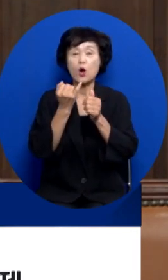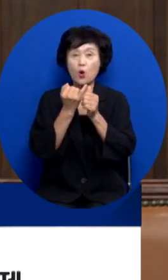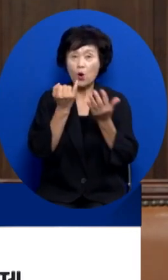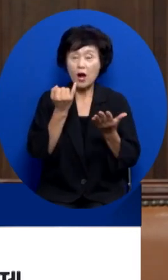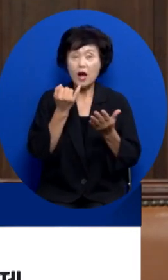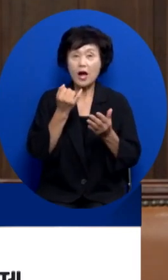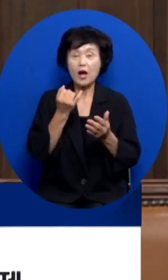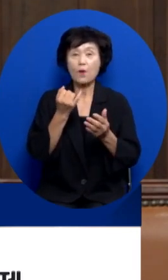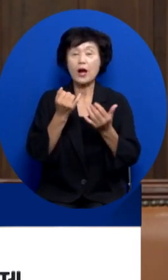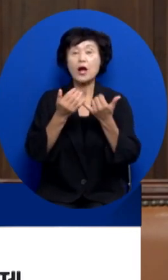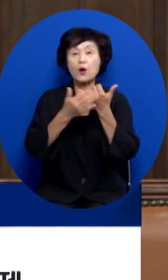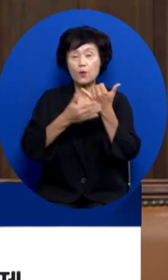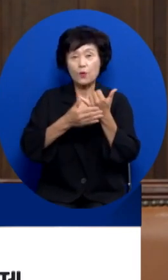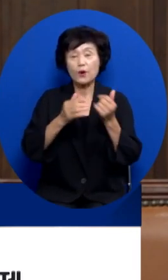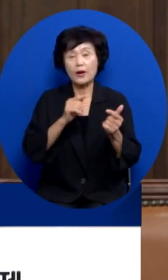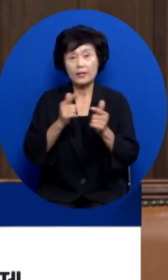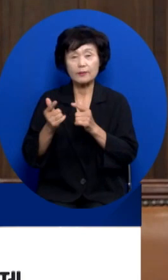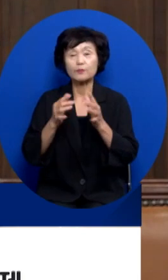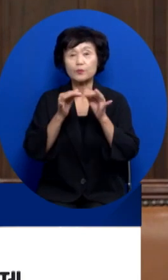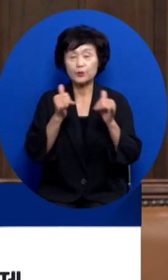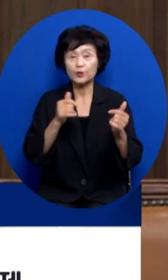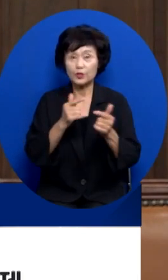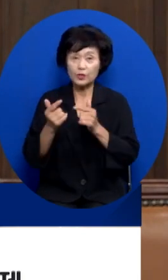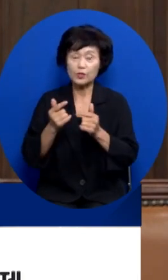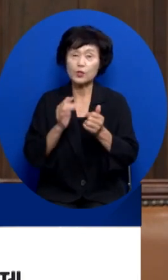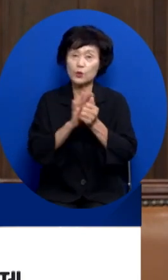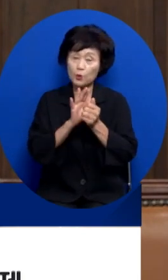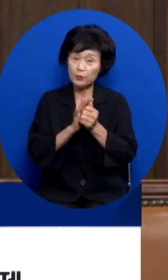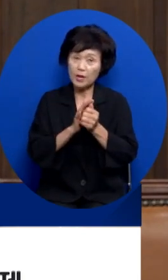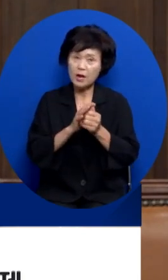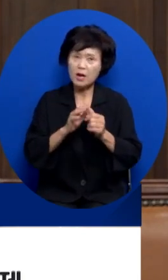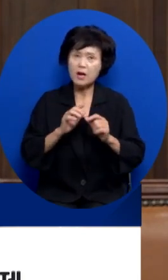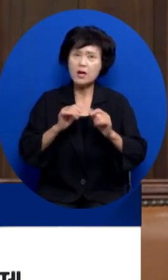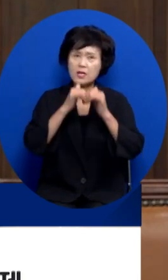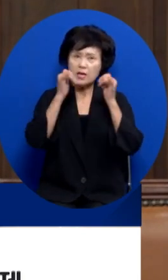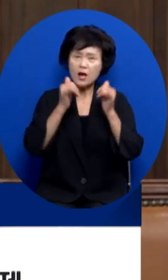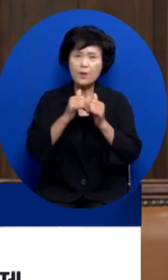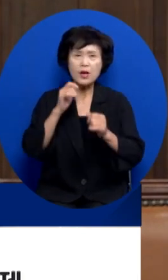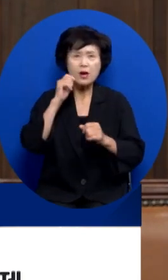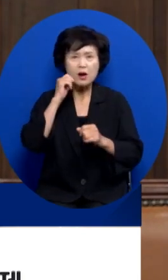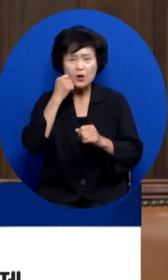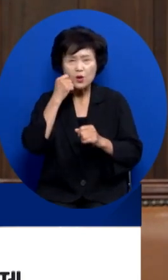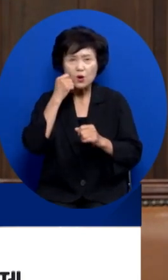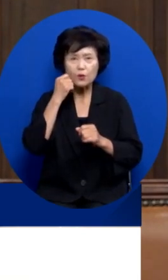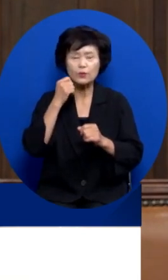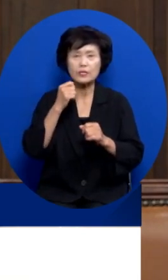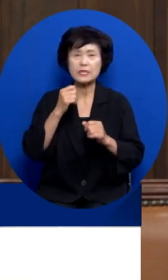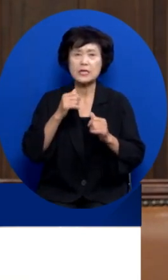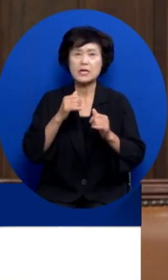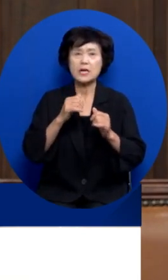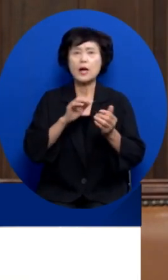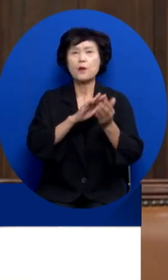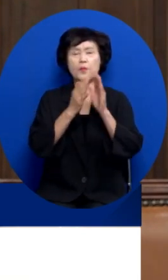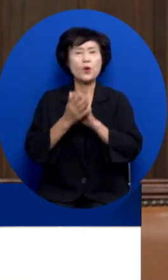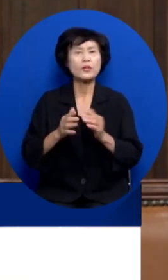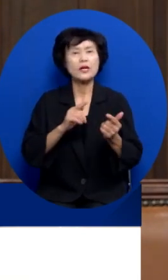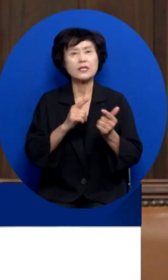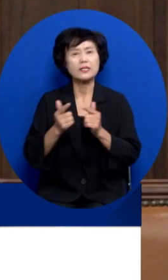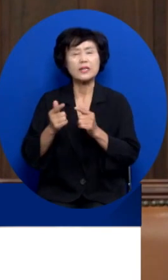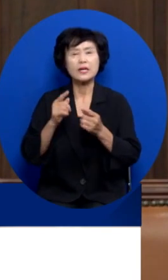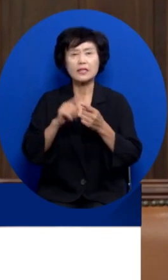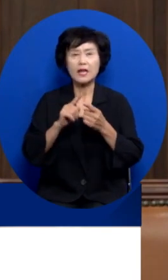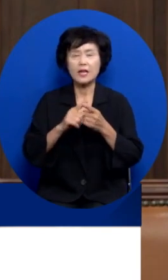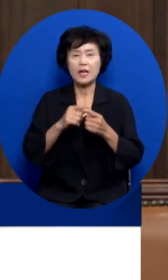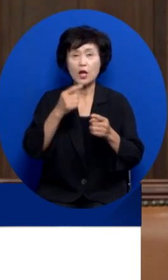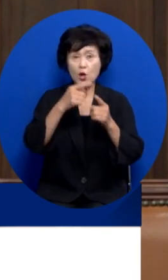어려운 분들은 교회가 나가서 사회의 어려운 기후변화, 기후 어려운 이 대한민국 세계적인 과제에 대해서는 교회에서